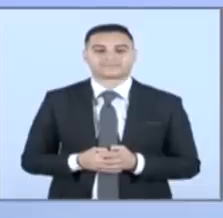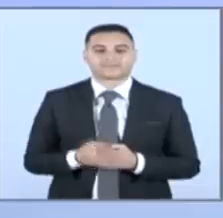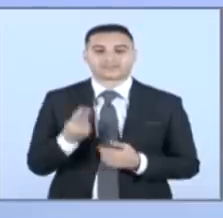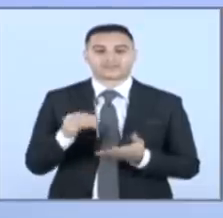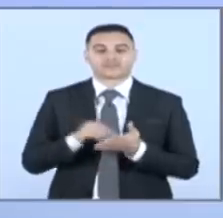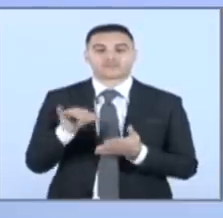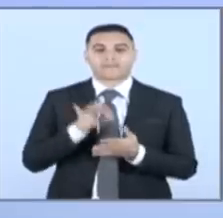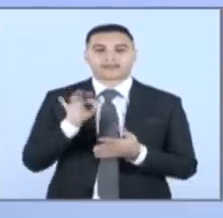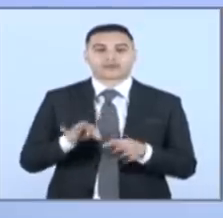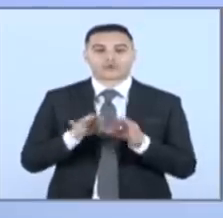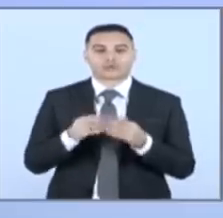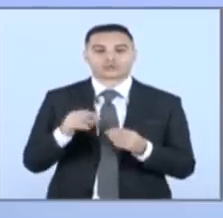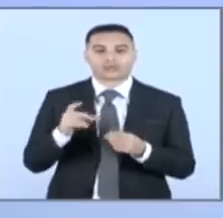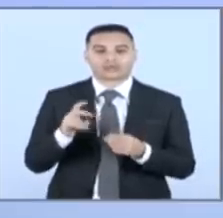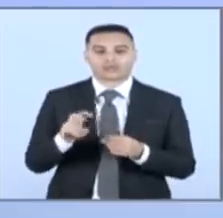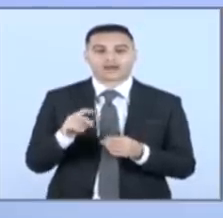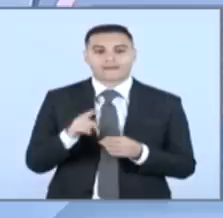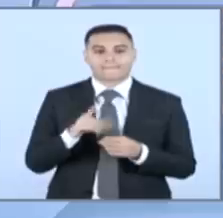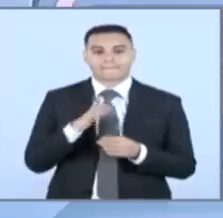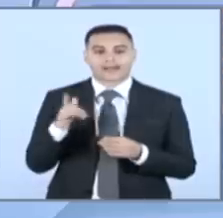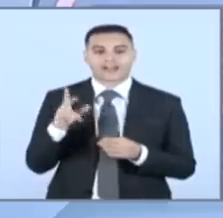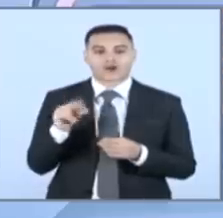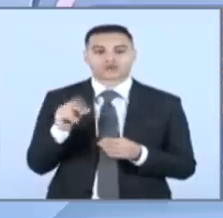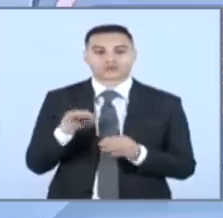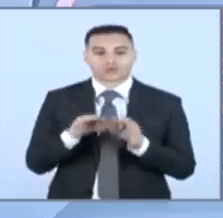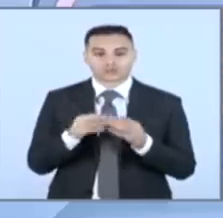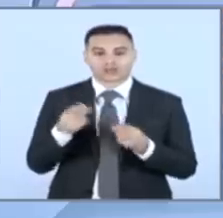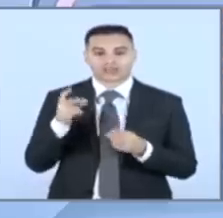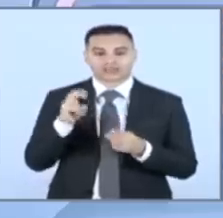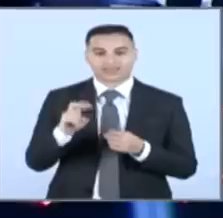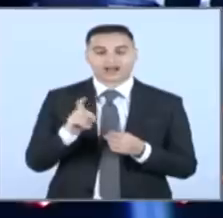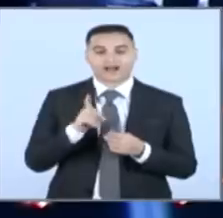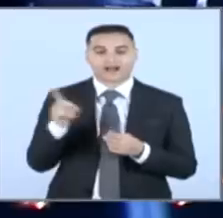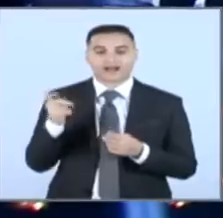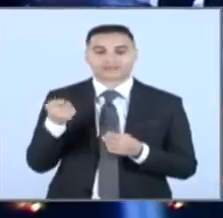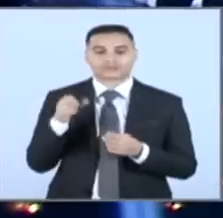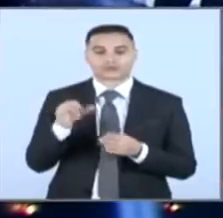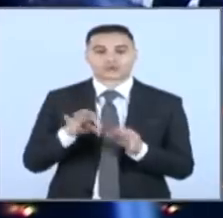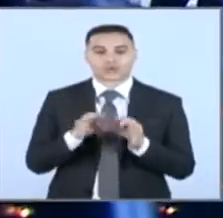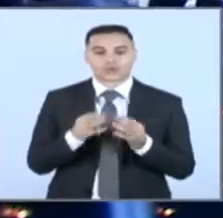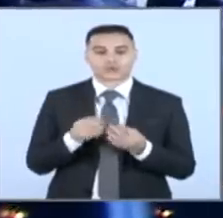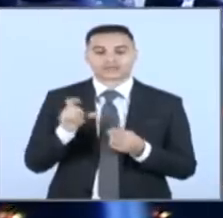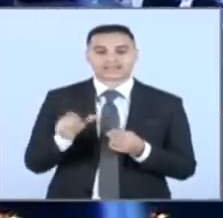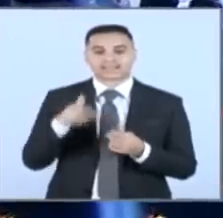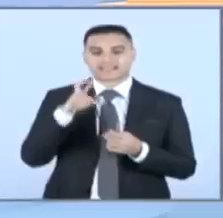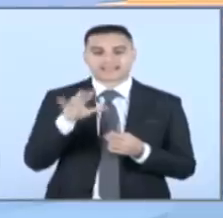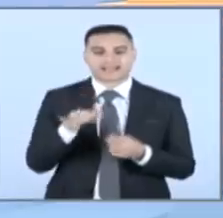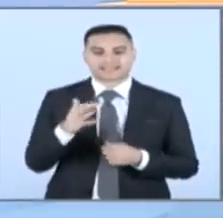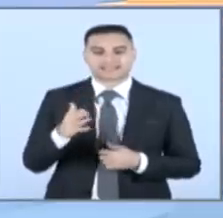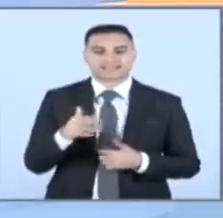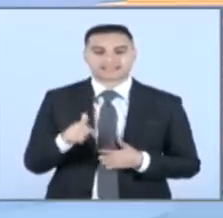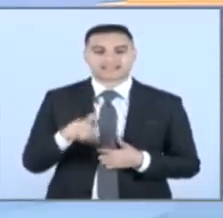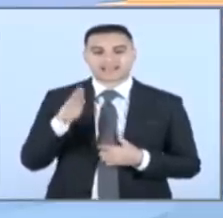20 نقطة مهمين جدا لعيلة طه. 120 عيلة طه، 95 عيلة